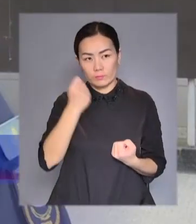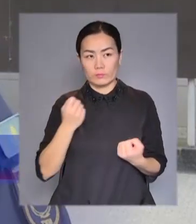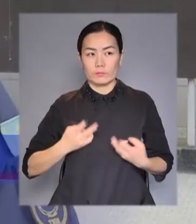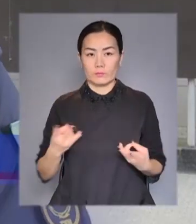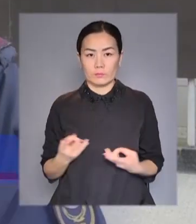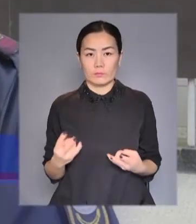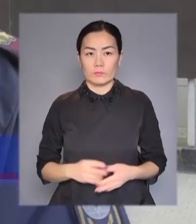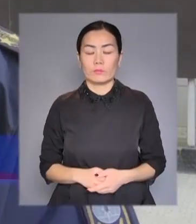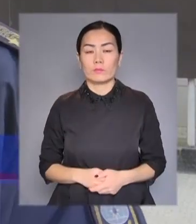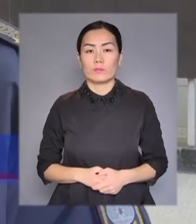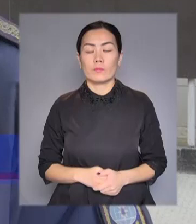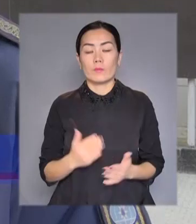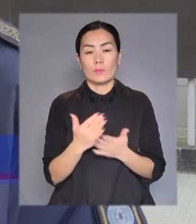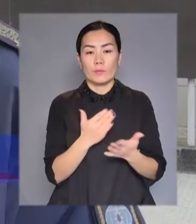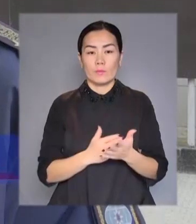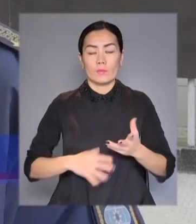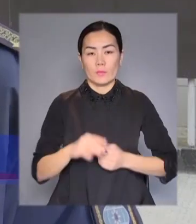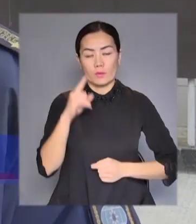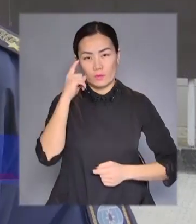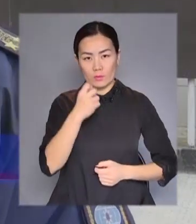керек төменгі ережелерді